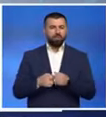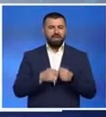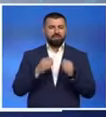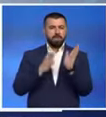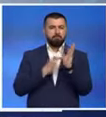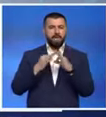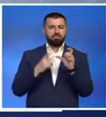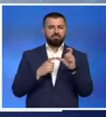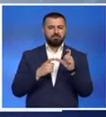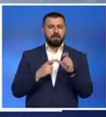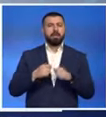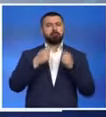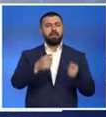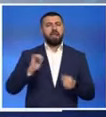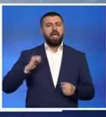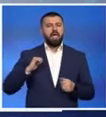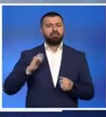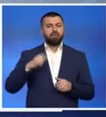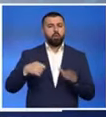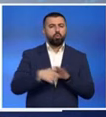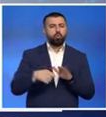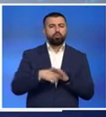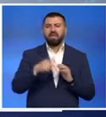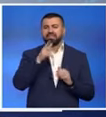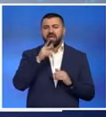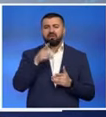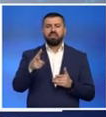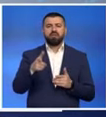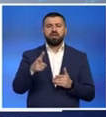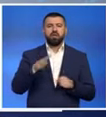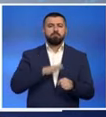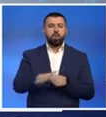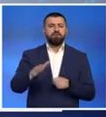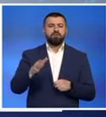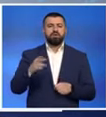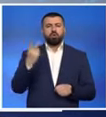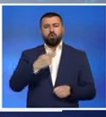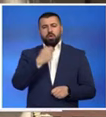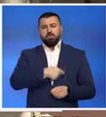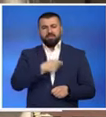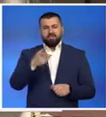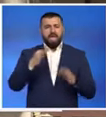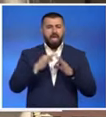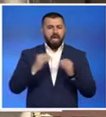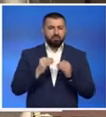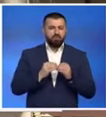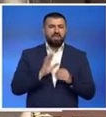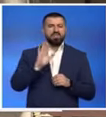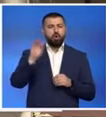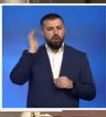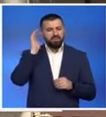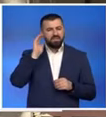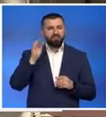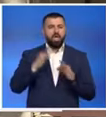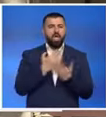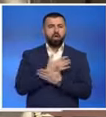Nevladina organizacija MANS predala je Agenciji za sprečavanje korupcije zahtjeve za pokretanje postupka protiv potpredsjednika vlade Dritana